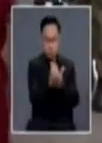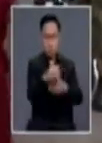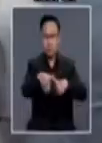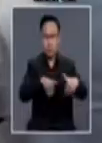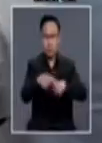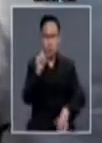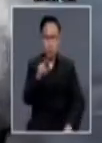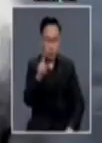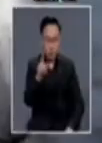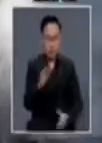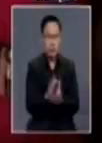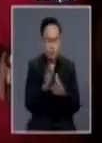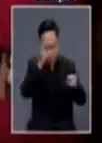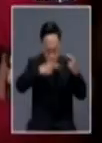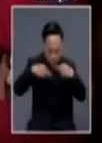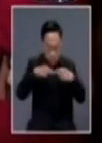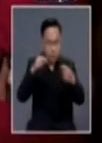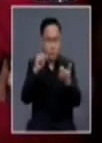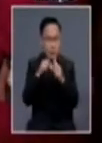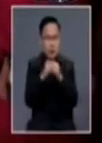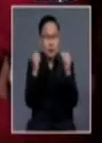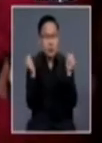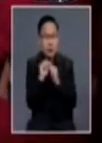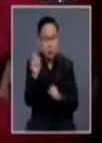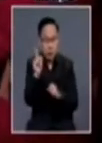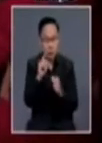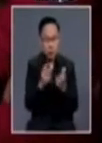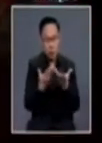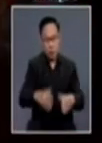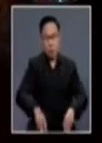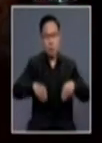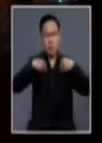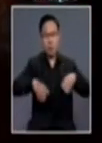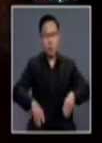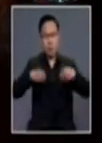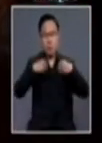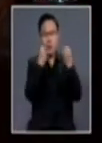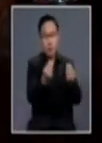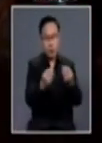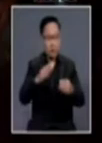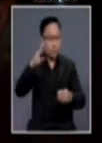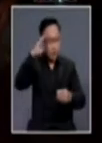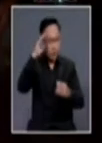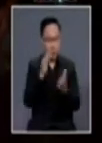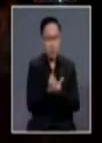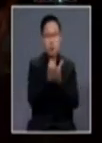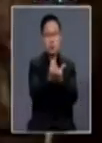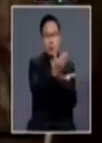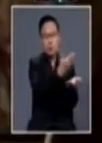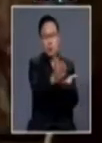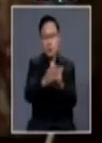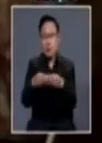ชาชนตั้งแต่การสำรวจพื้นที่ประสบภัยหนาวโดยให้แจกจ่ายผ้าห่มกันหนาวให้กับหน่วยทหารในพื้นที่เพื่อนำไปแจกจ่าย